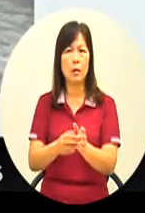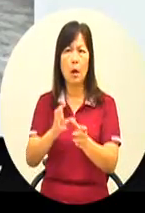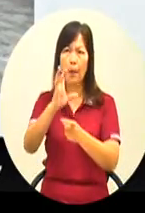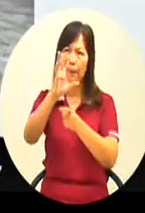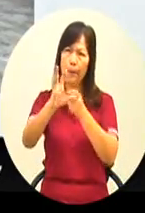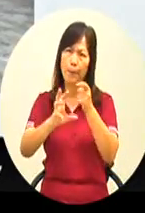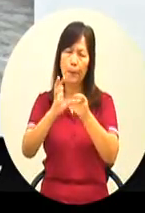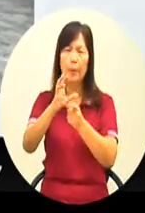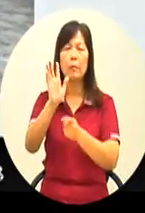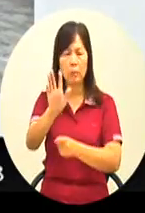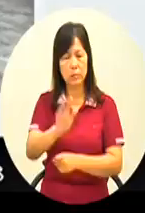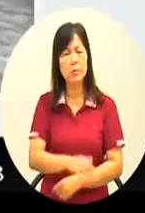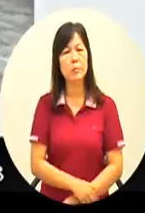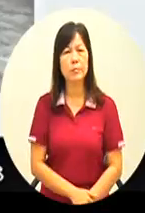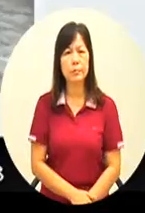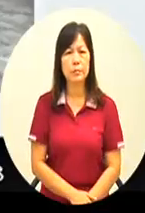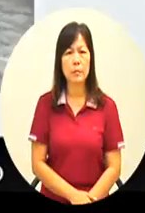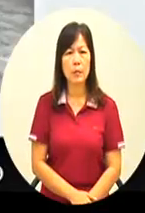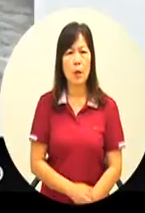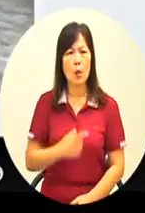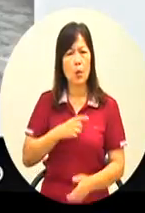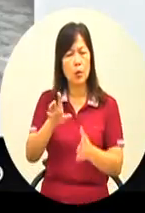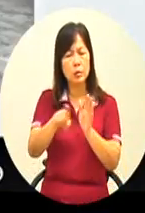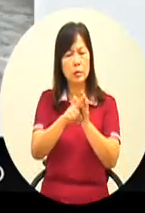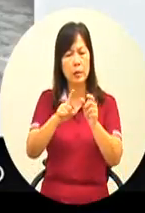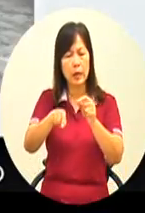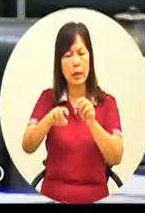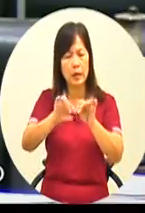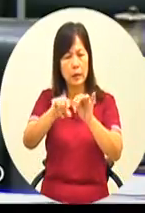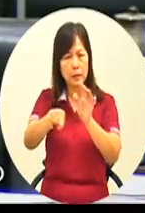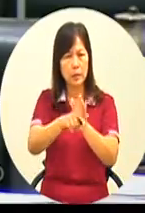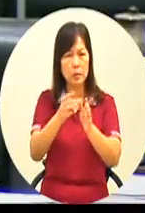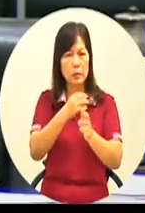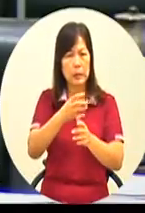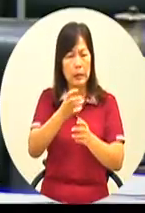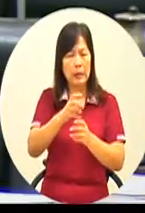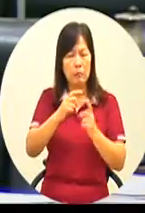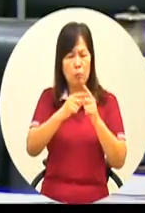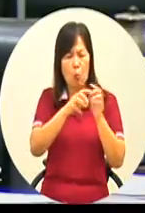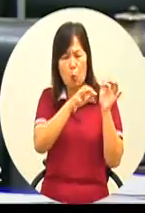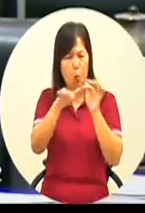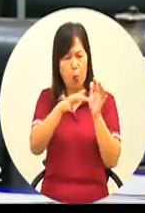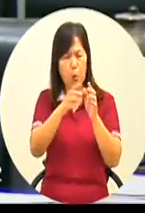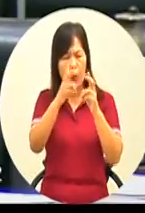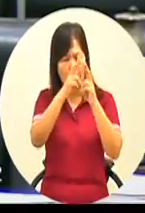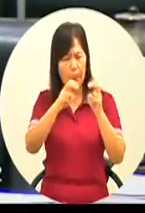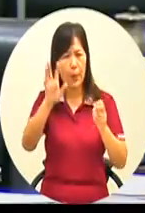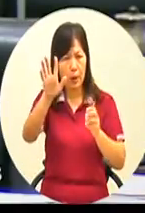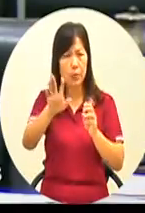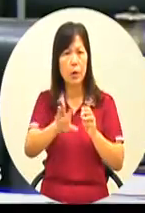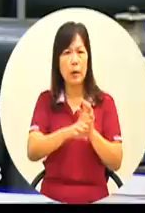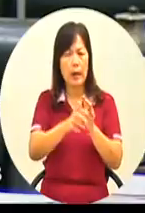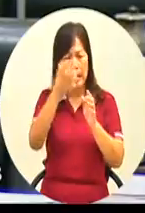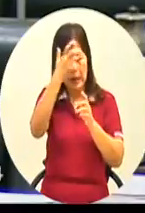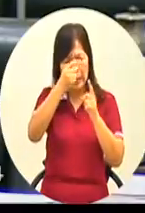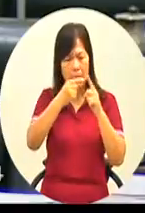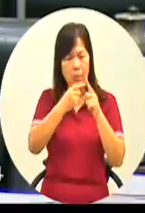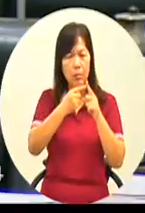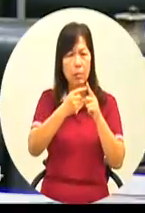80年了，好，哦，这可以说是中潭地区呢人气最旺的一个庙，很多老人家呢都到这